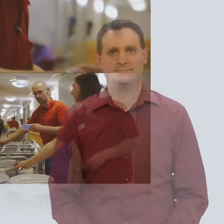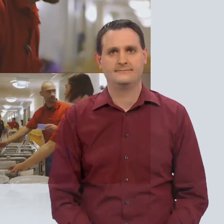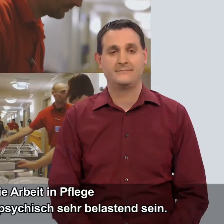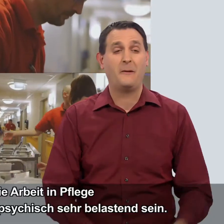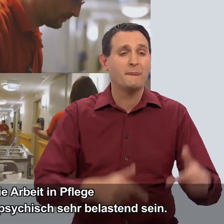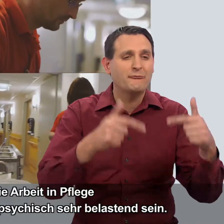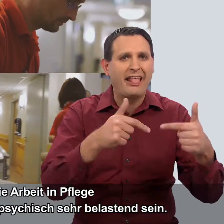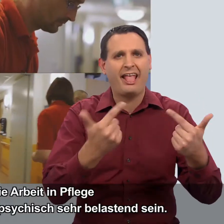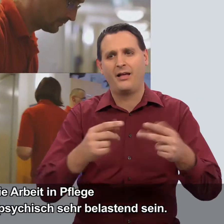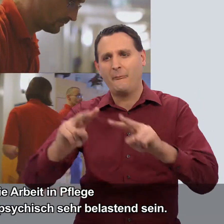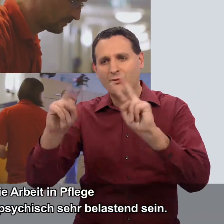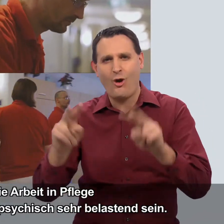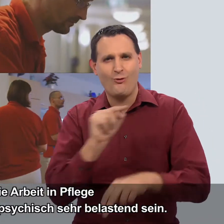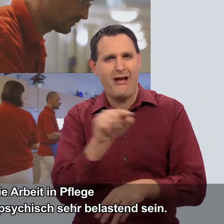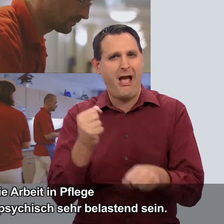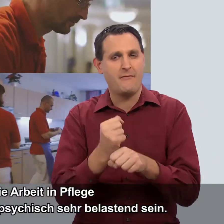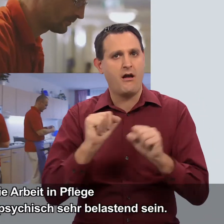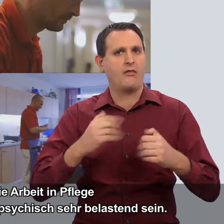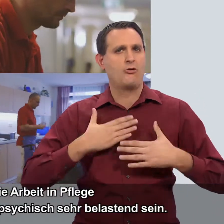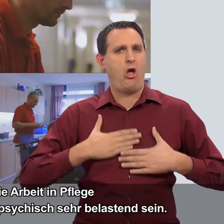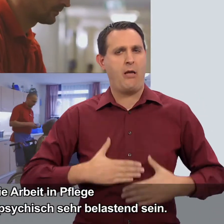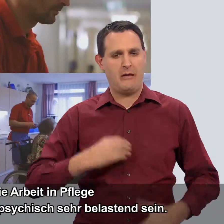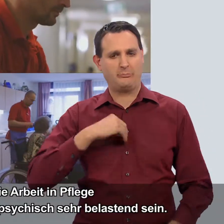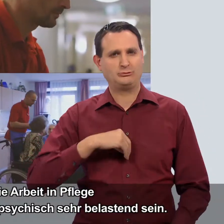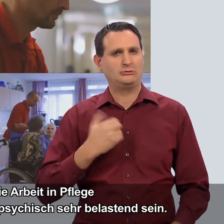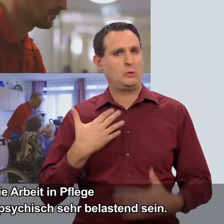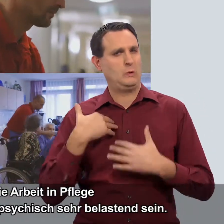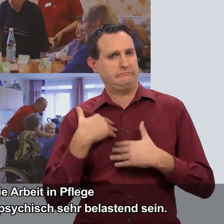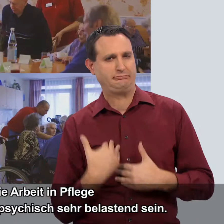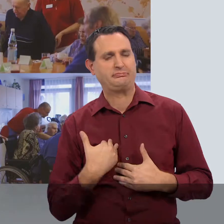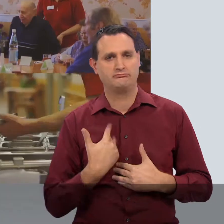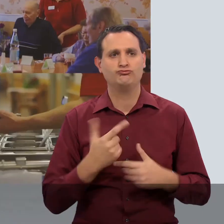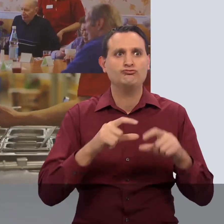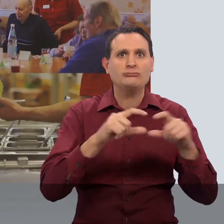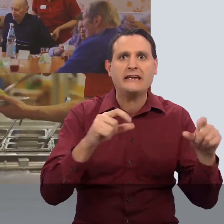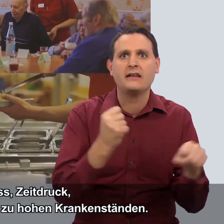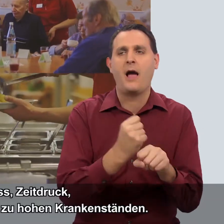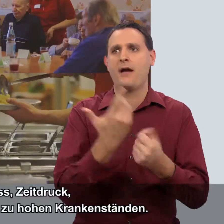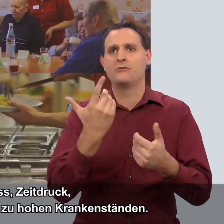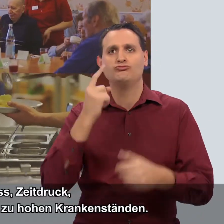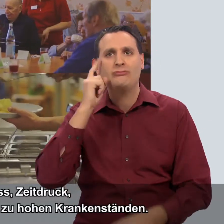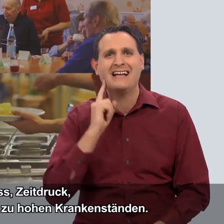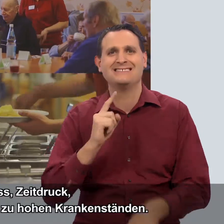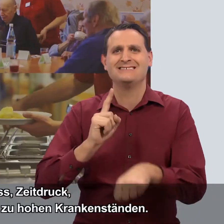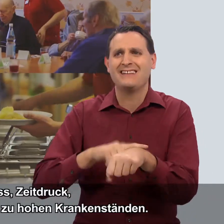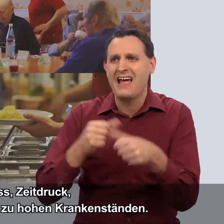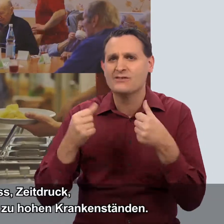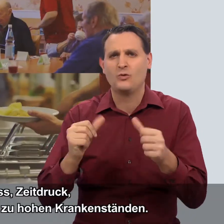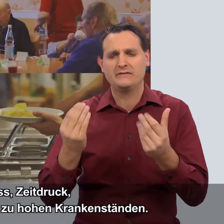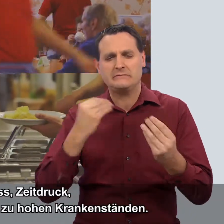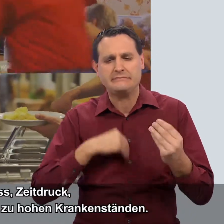Die Arbeit in Pflege und Betreuung kann körperlich wie psychisch sehr belastend sein. Schichtarbeit, Stress,